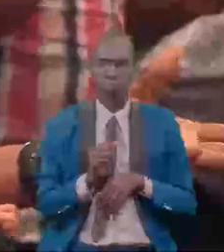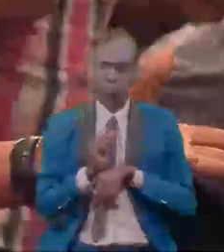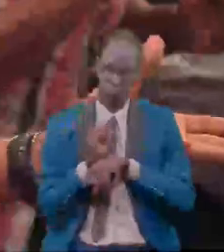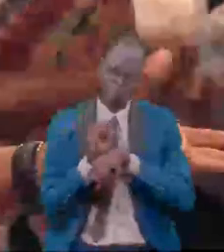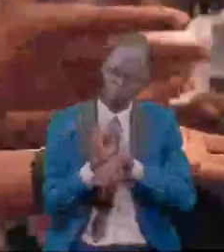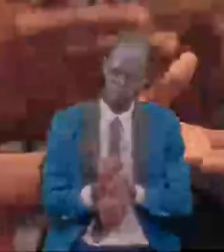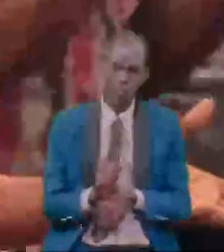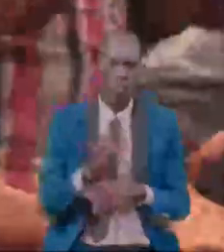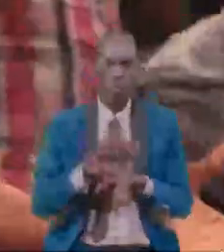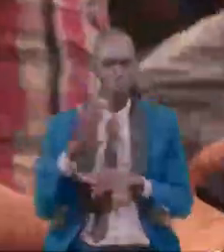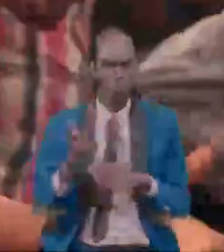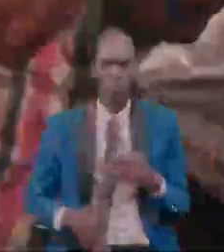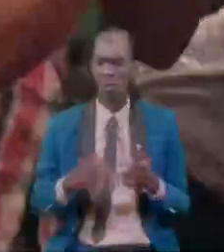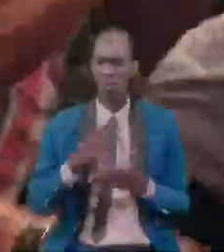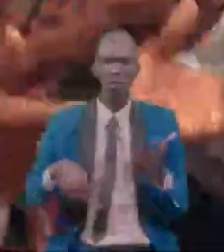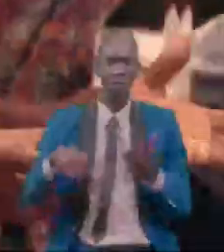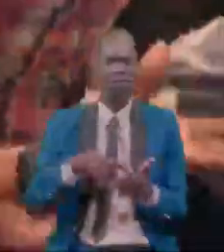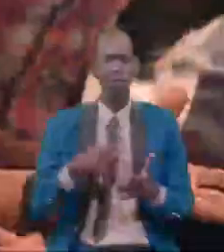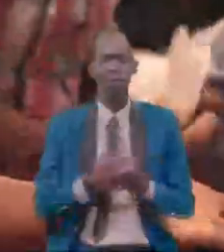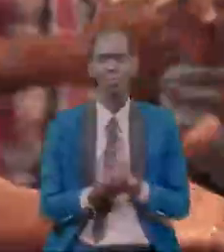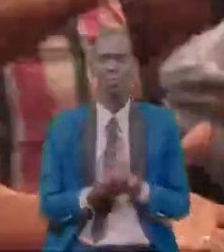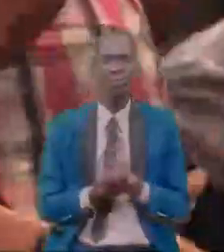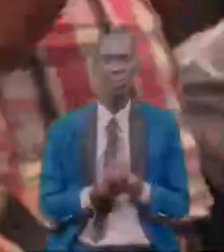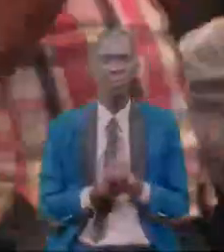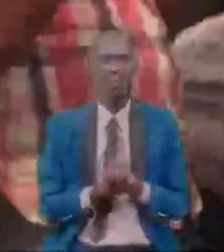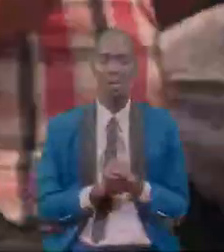Les oppressions totalement annulées.